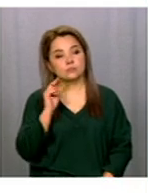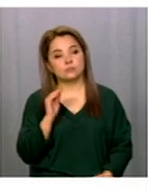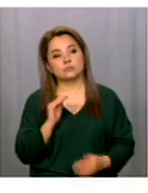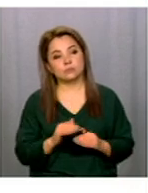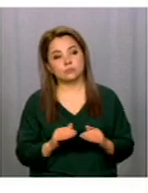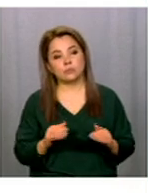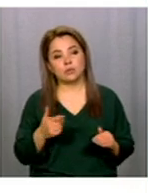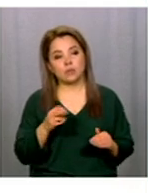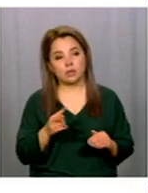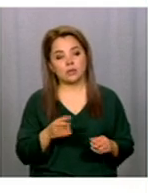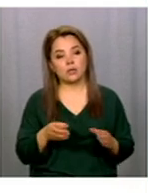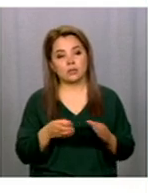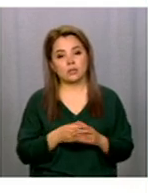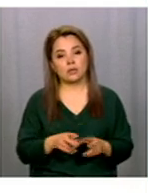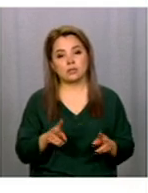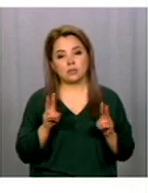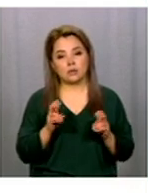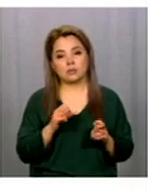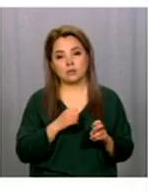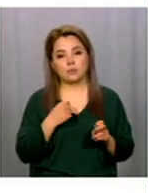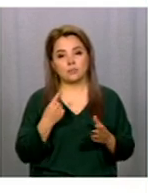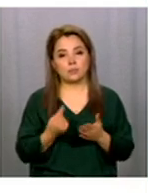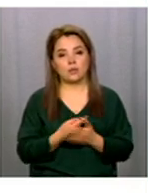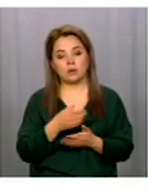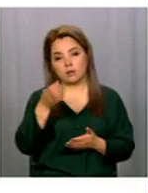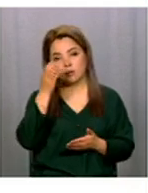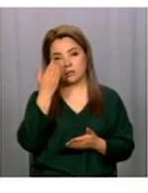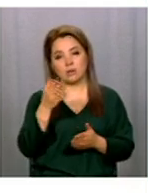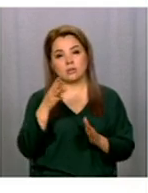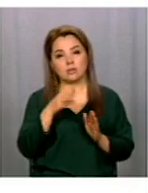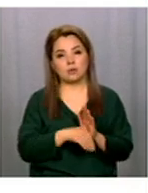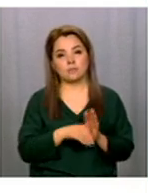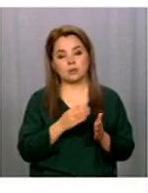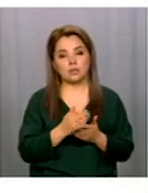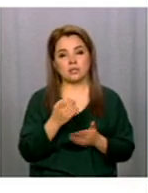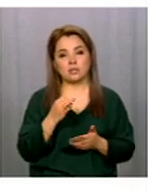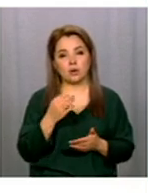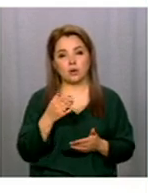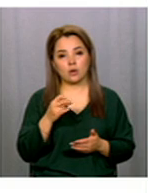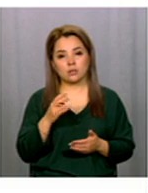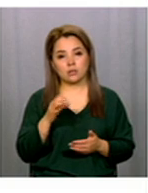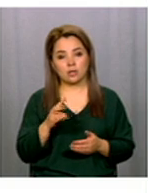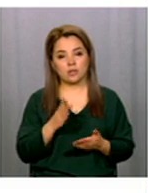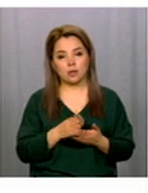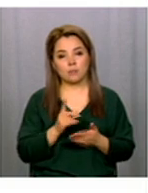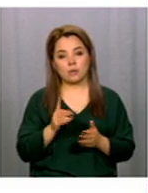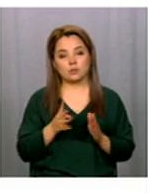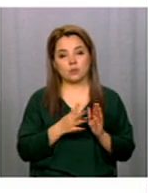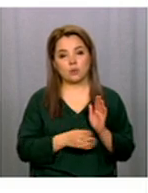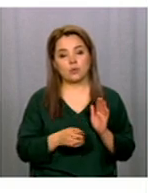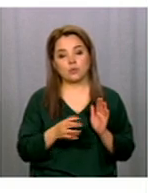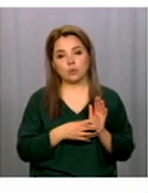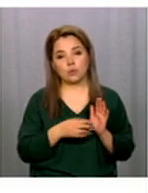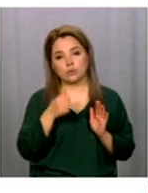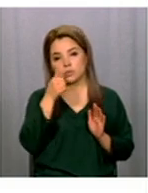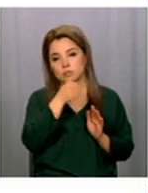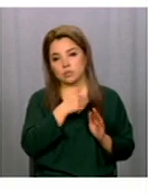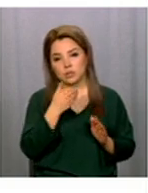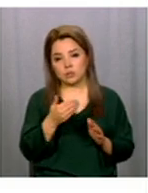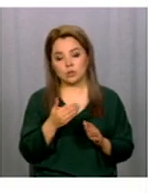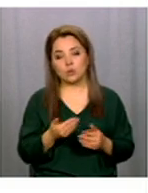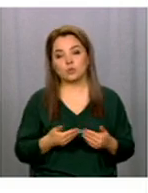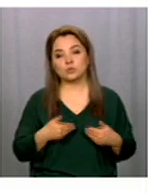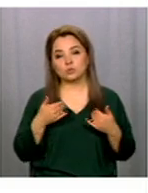ген терминін ең алғаш ғылымға енгізген Йогансен, яғни 1909 жылы